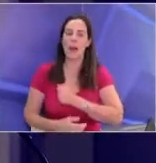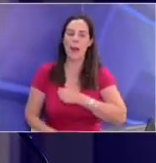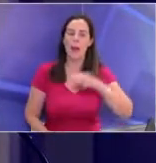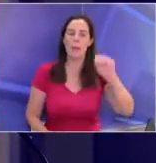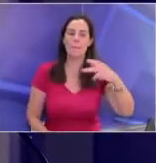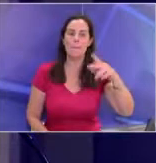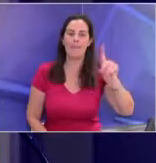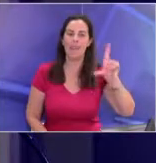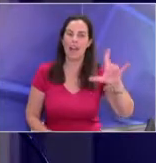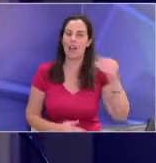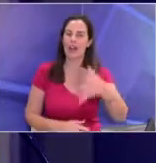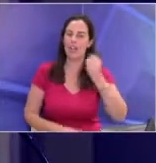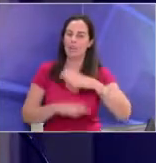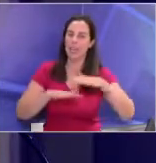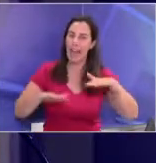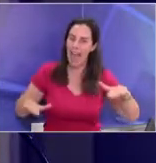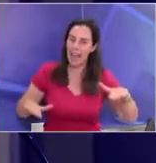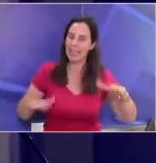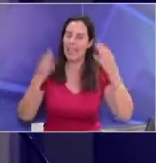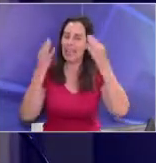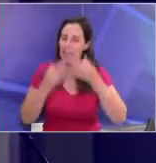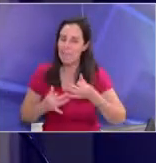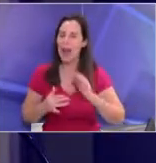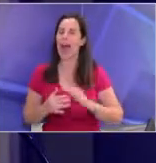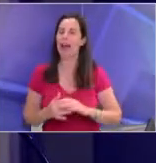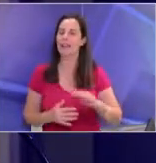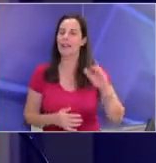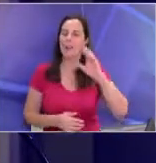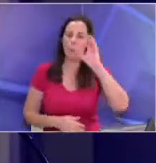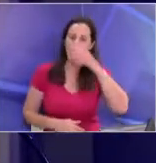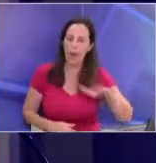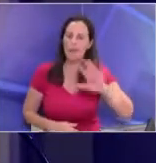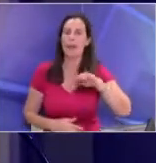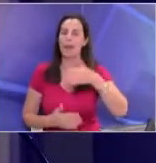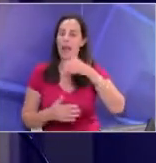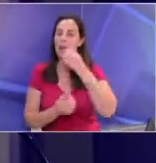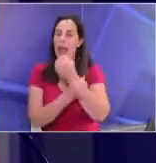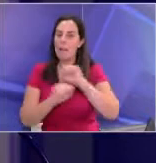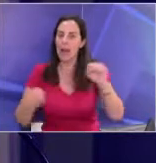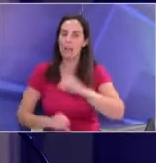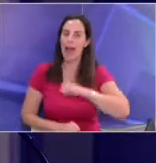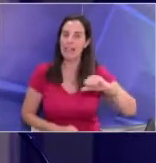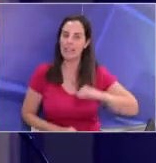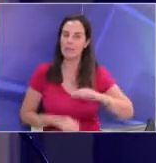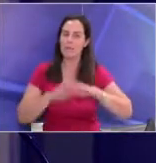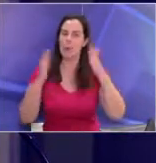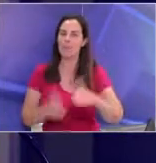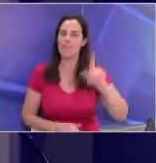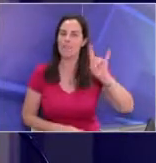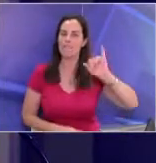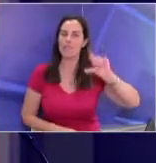הוצנה בכל נושא חטיפות הילדים מתימן, המזרח והבלקן, כמו גם חלקם של הליברלים העצמאים דרך מוסדות